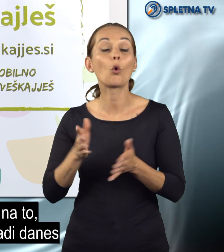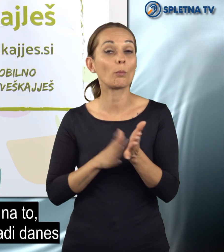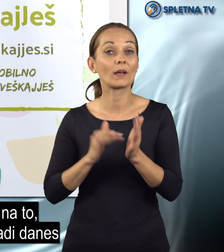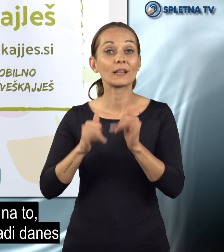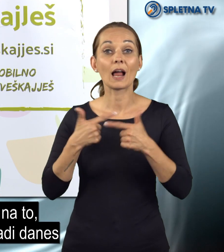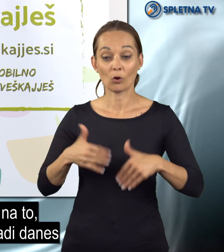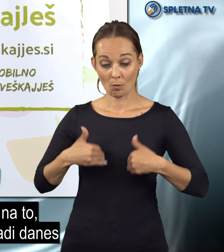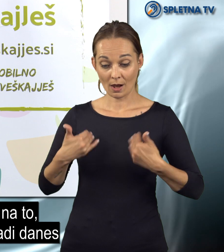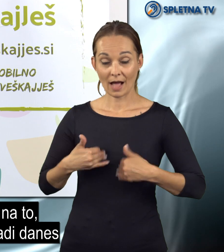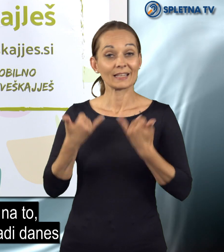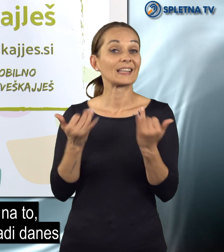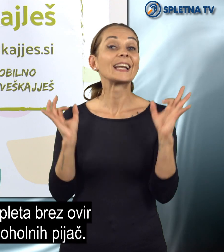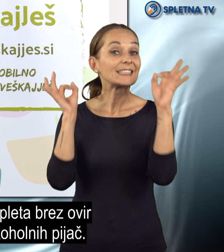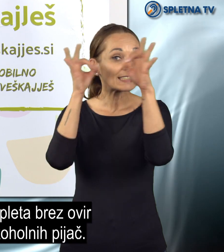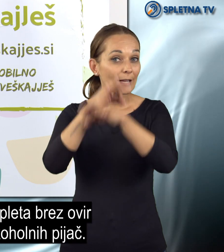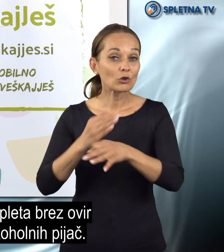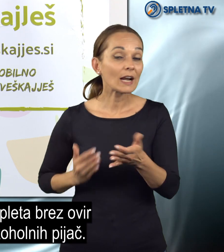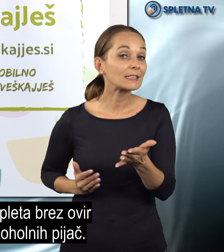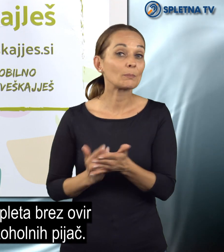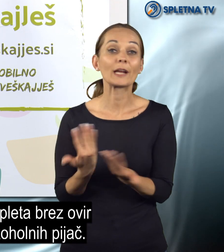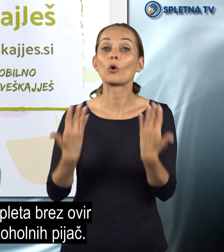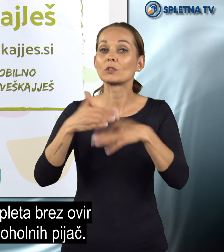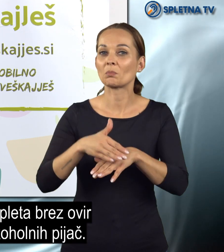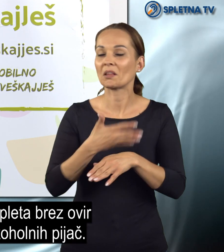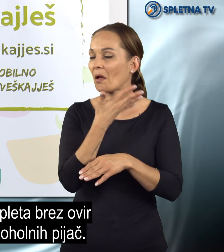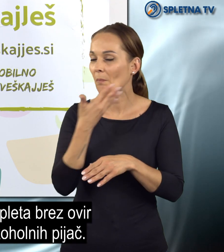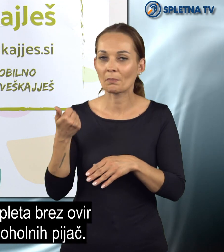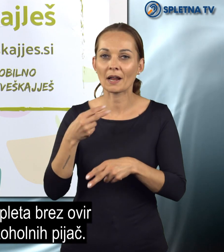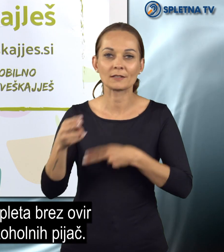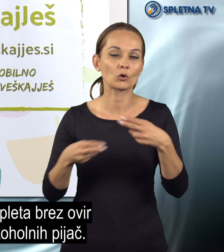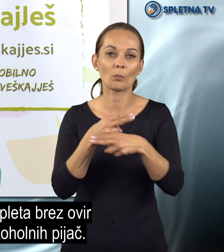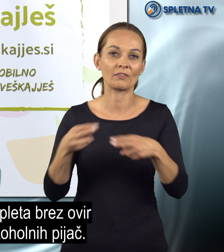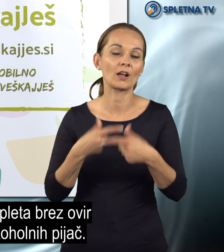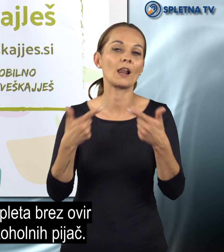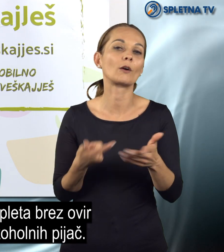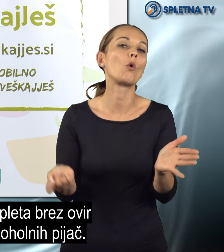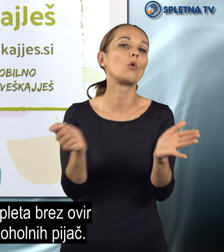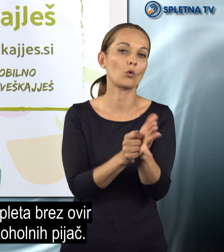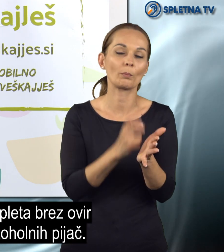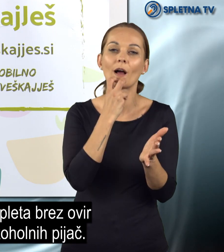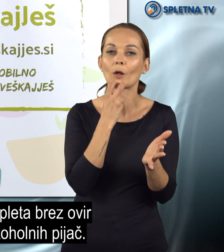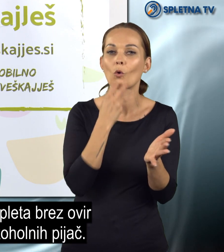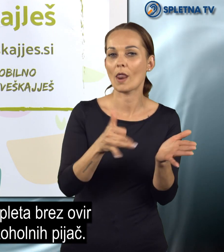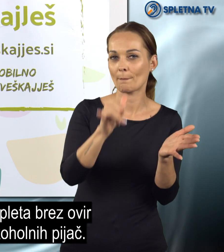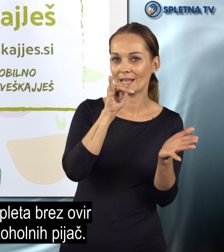lahko mladi danes na žalost preko spleta brez ovir dostopajo do alkoholnih pijač.